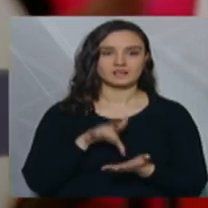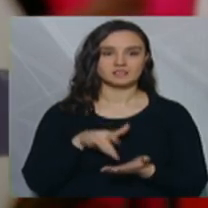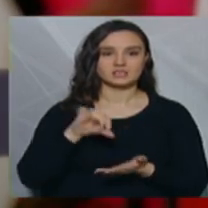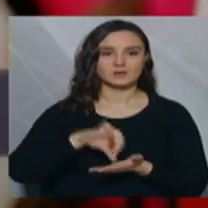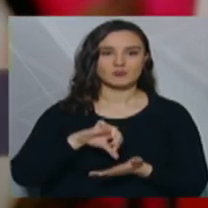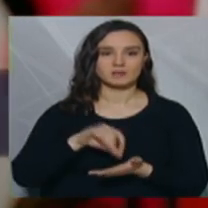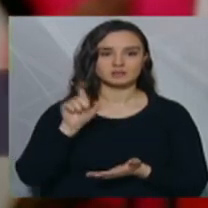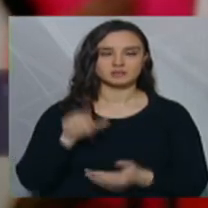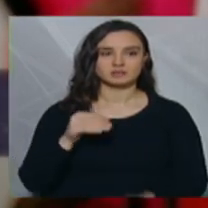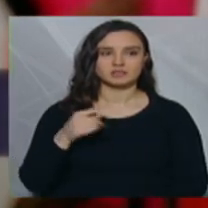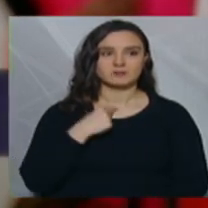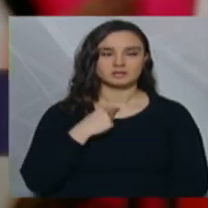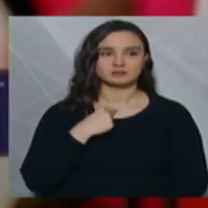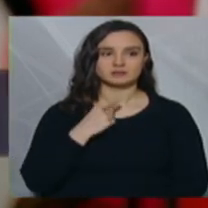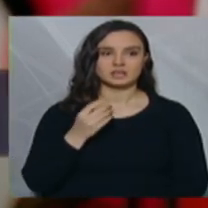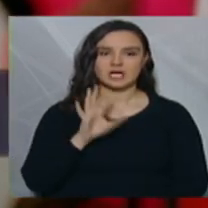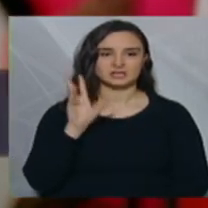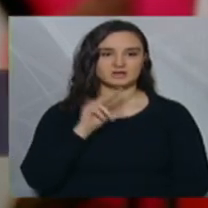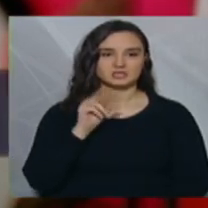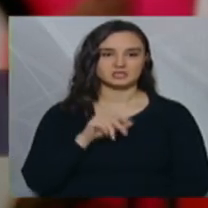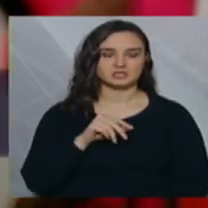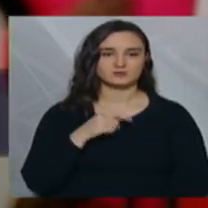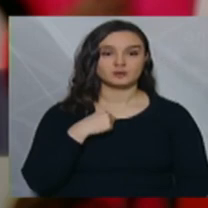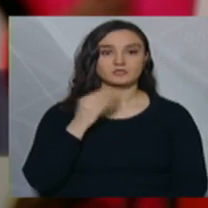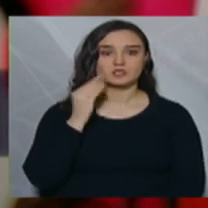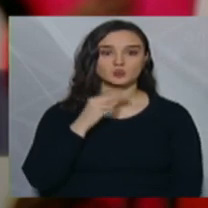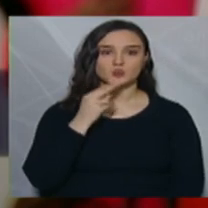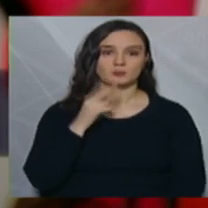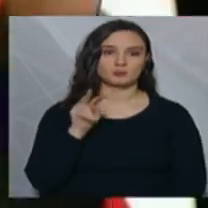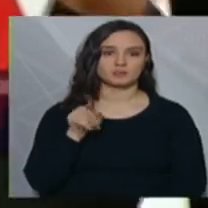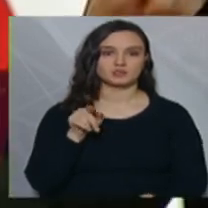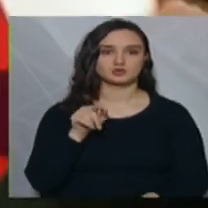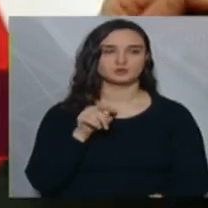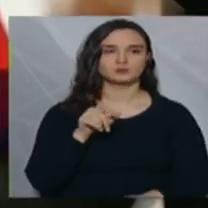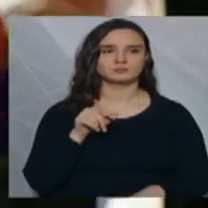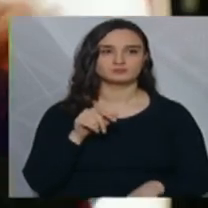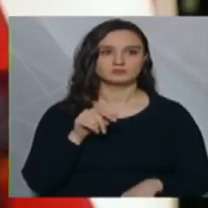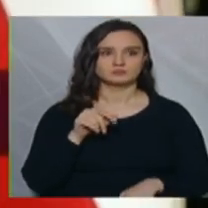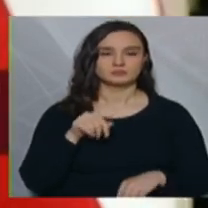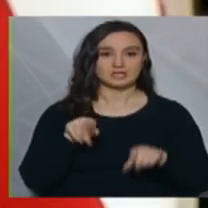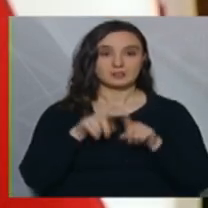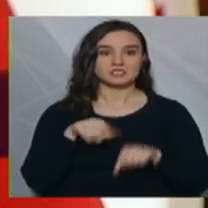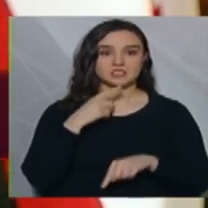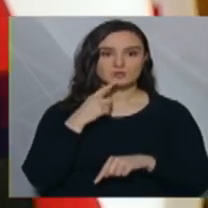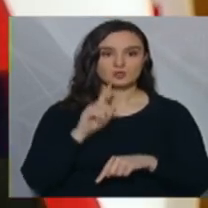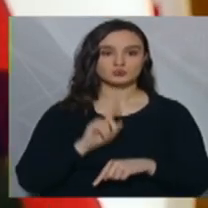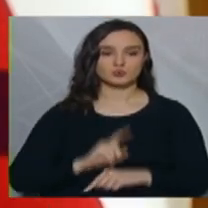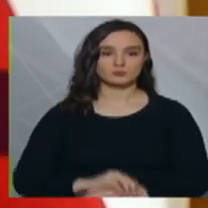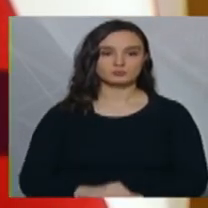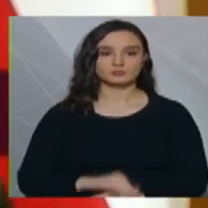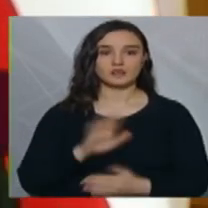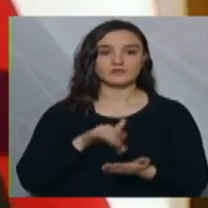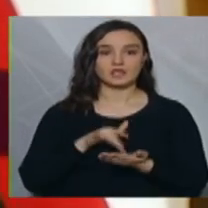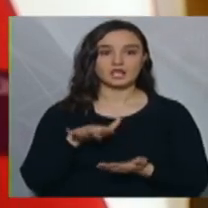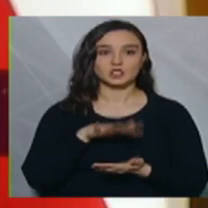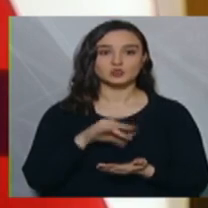წარმომადგენელს, იმ ქვეყნის ხმას არ ითვალისწინებს. ჩემი აზრით, იქ იმასაც ამბობს, რომ